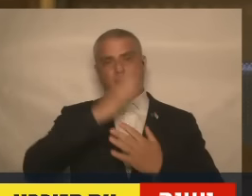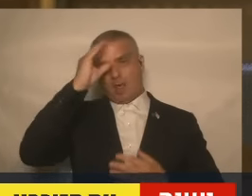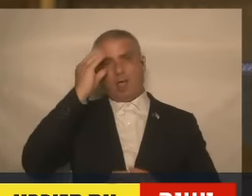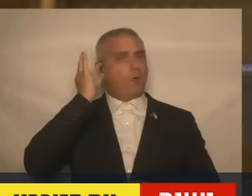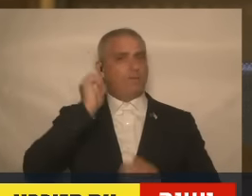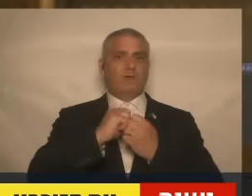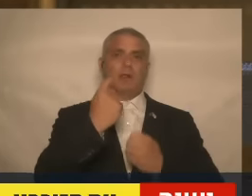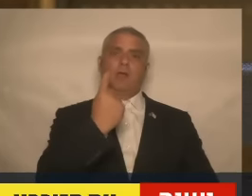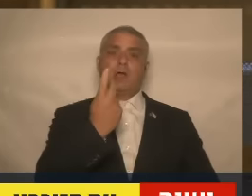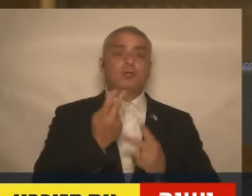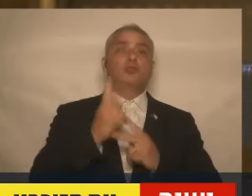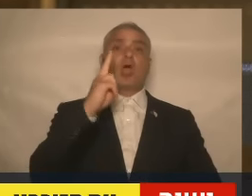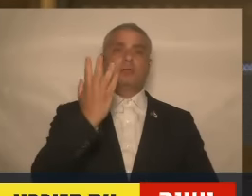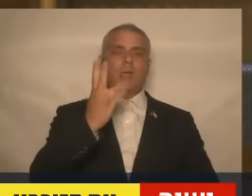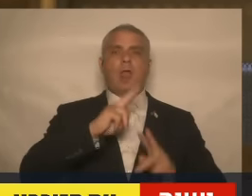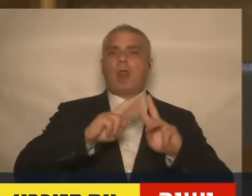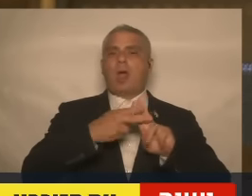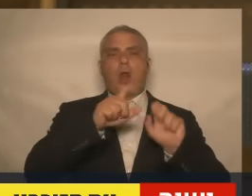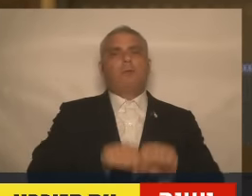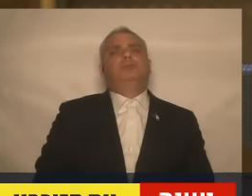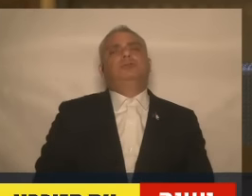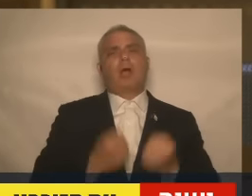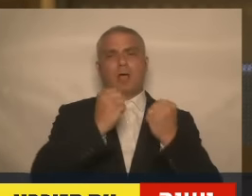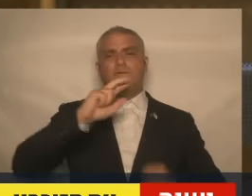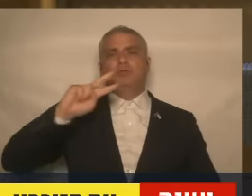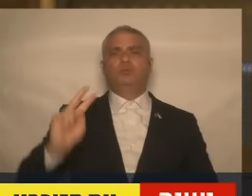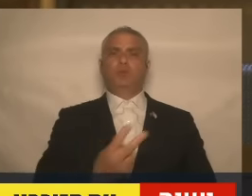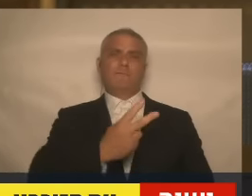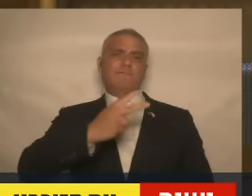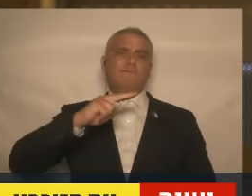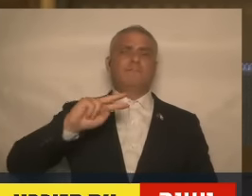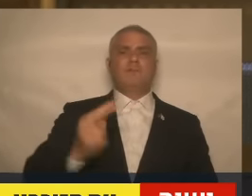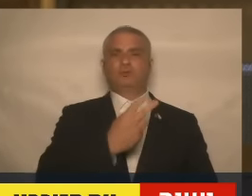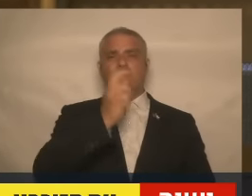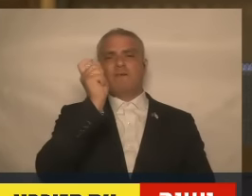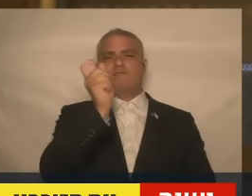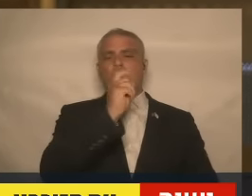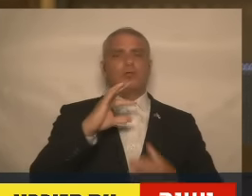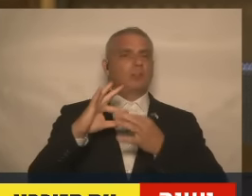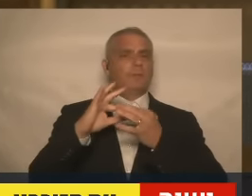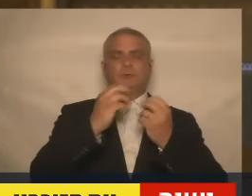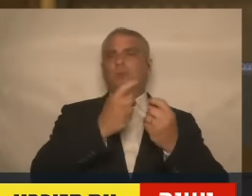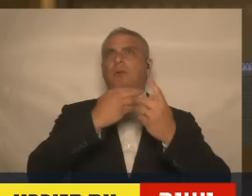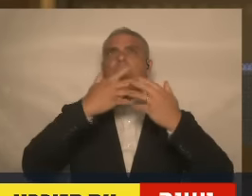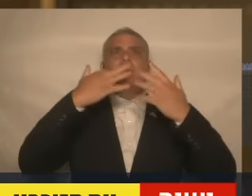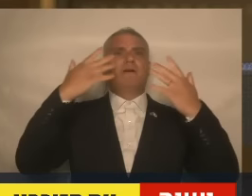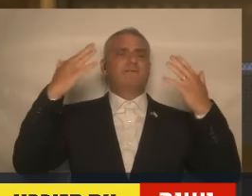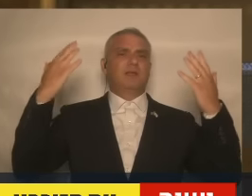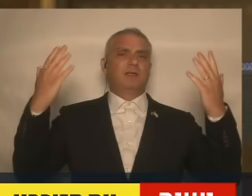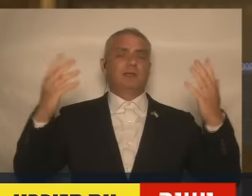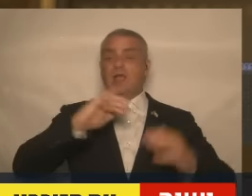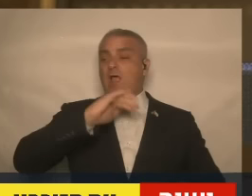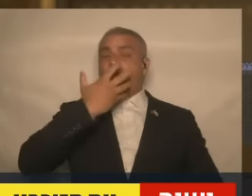אהוב אחד, על עולמן שחרב שוב ושוב, ואותיות הפסוק פורחות באוויר,